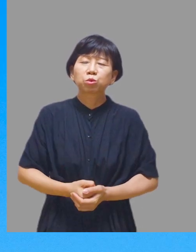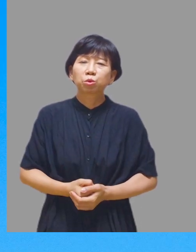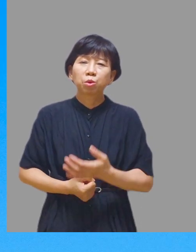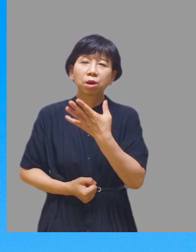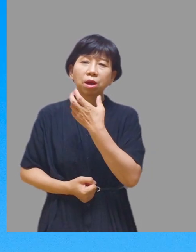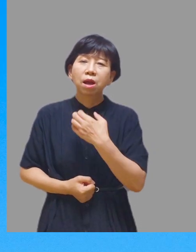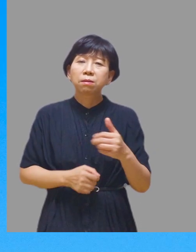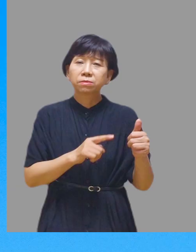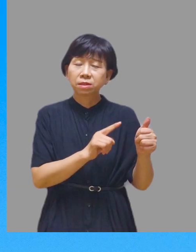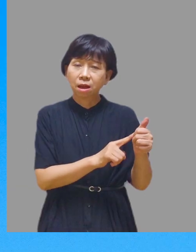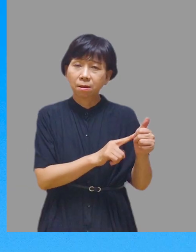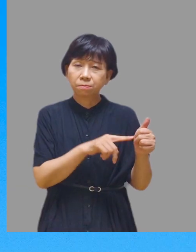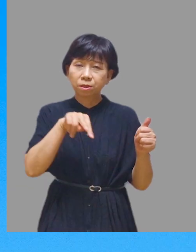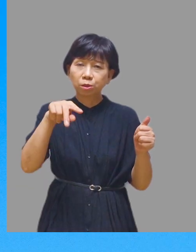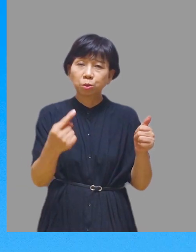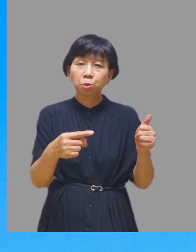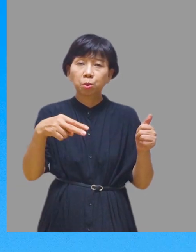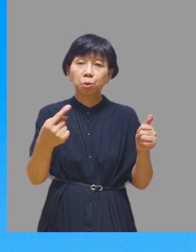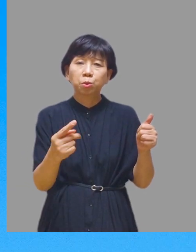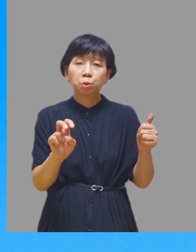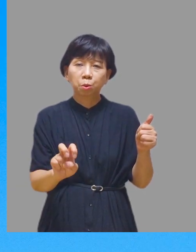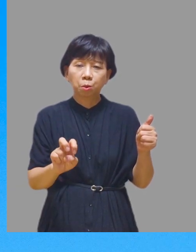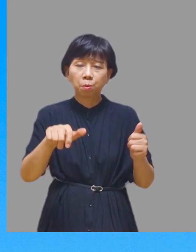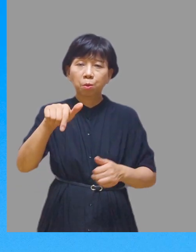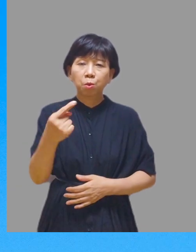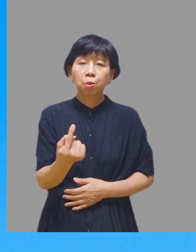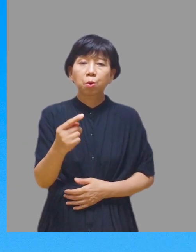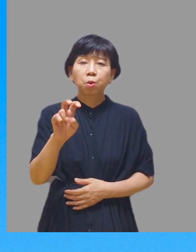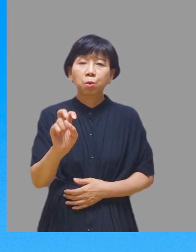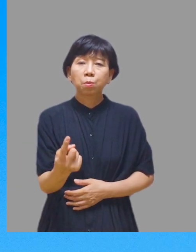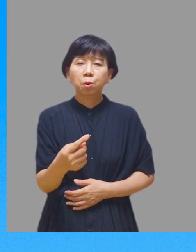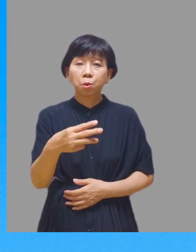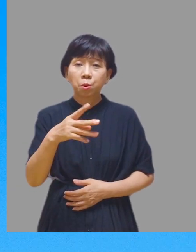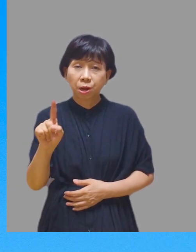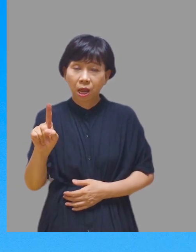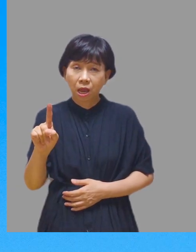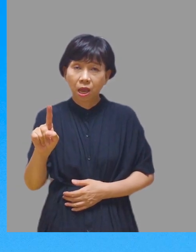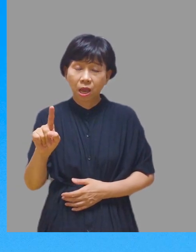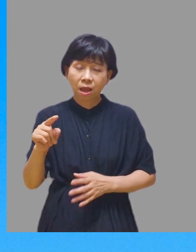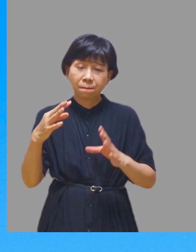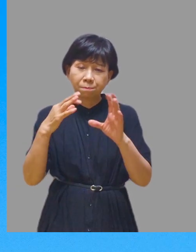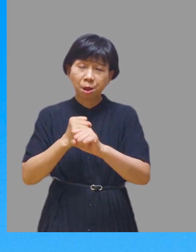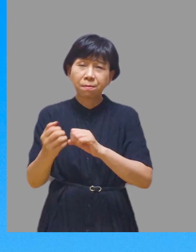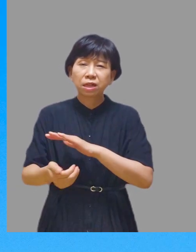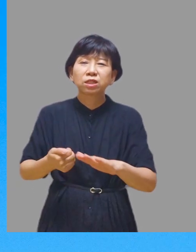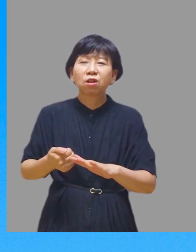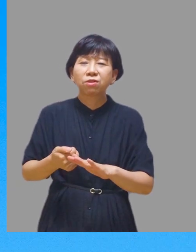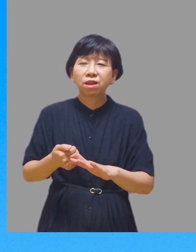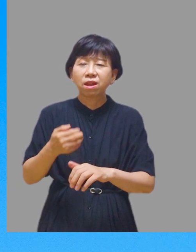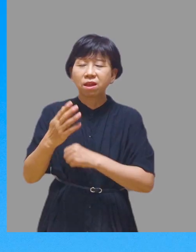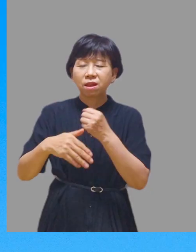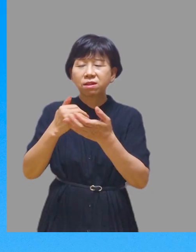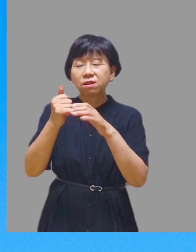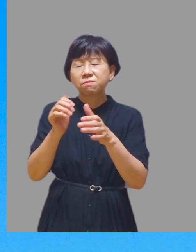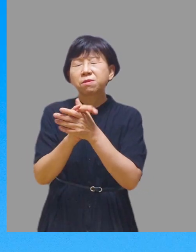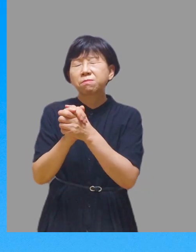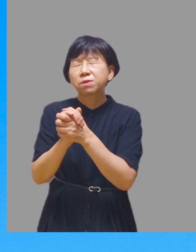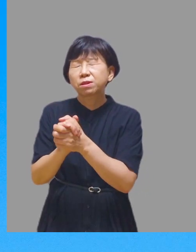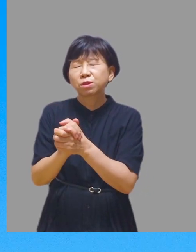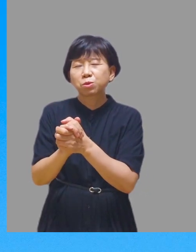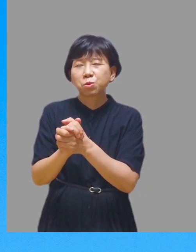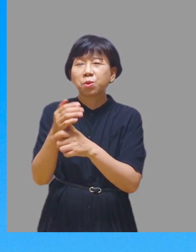아브라함이 소돔과 고모라가 멸망되지 않기 위해서 하나님 앞에 기도하는 그 장면 여러분